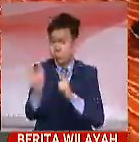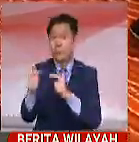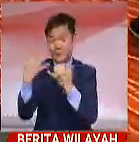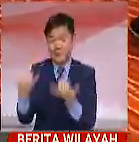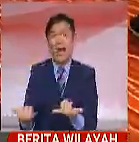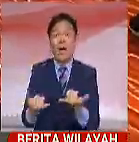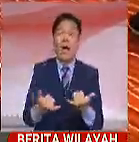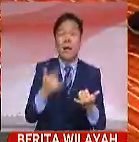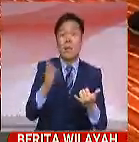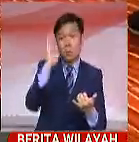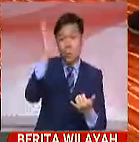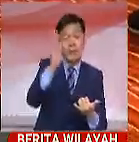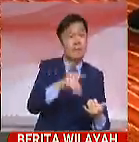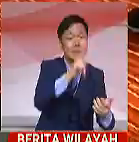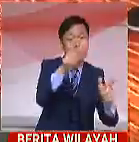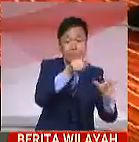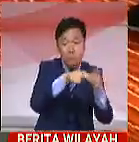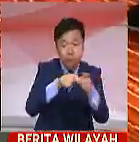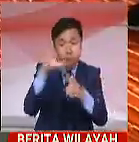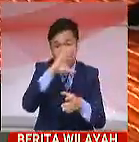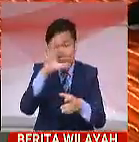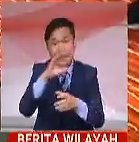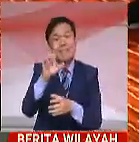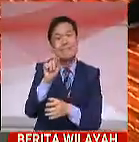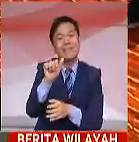proses diberi tender.